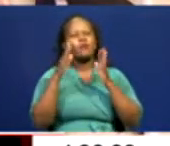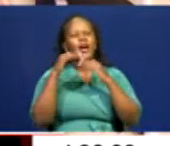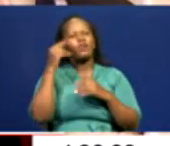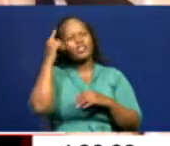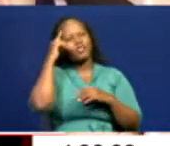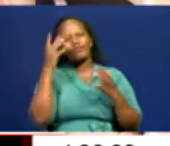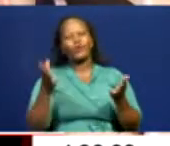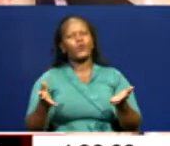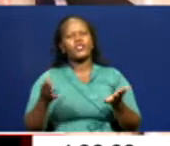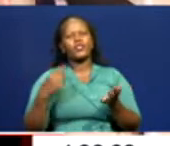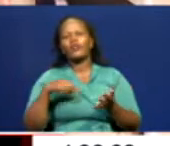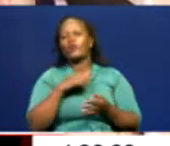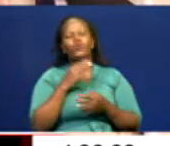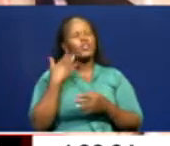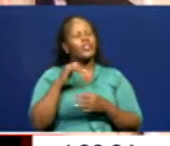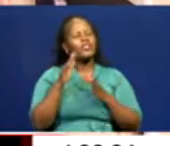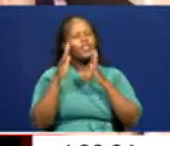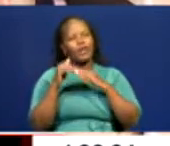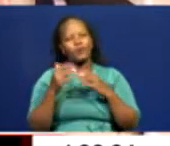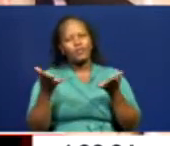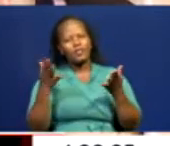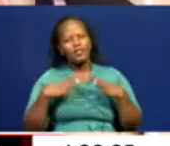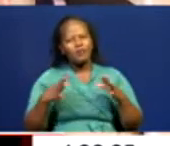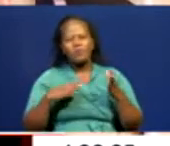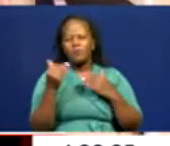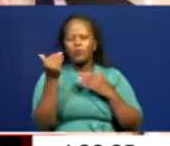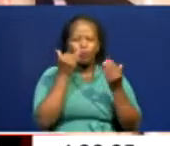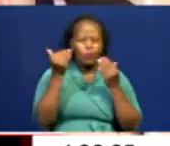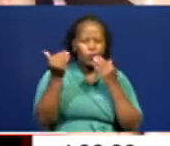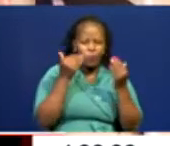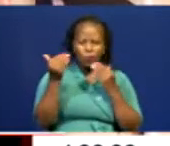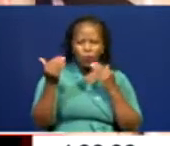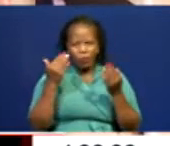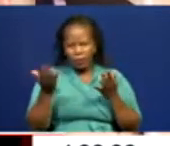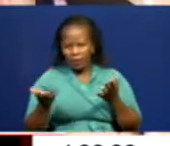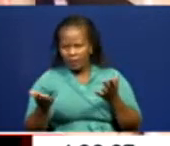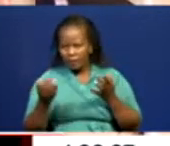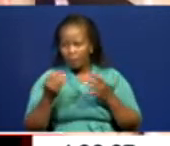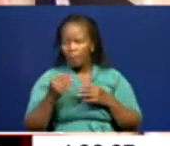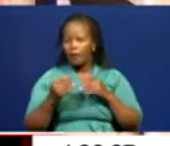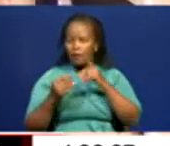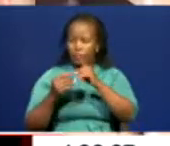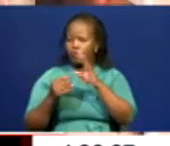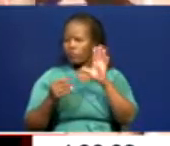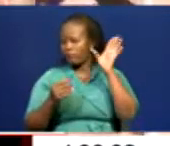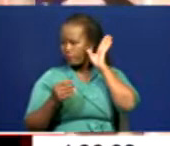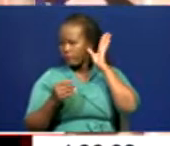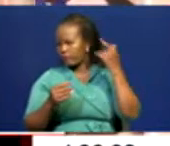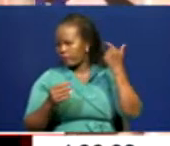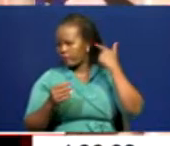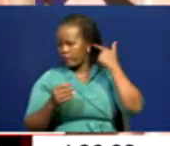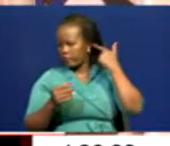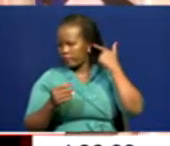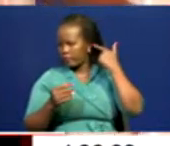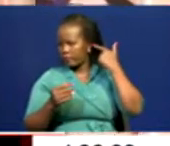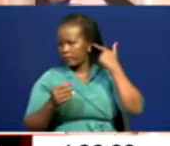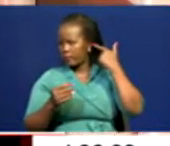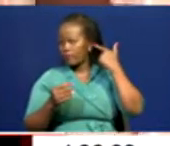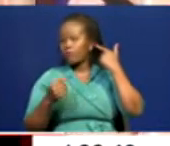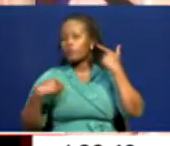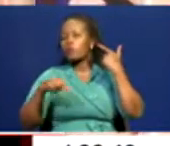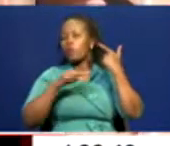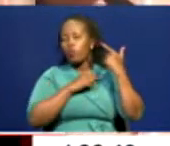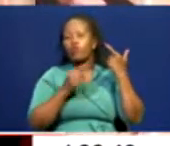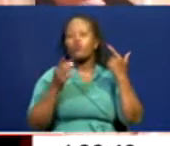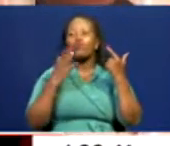alikuambia tunataka nyumba? Ndio wananiuliza hata na hao wabunge wengine. Sikizeni. Tuko na sababu ya